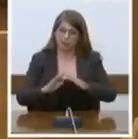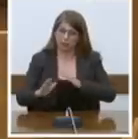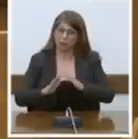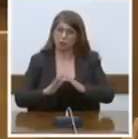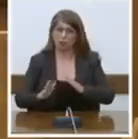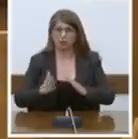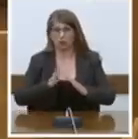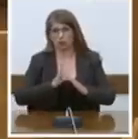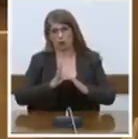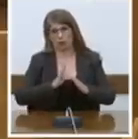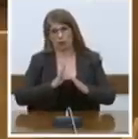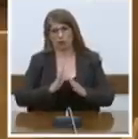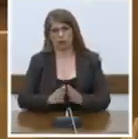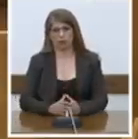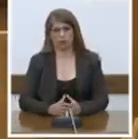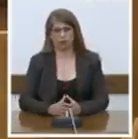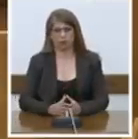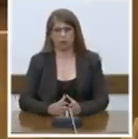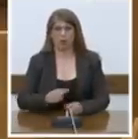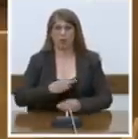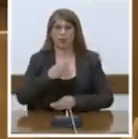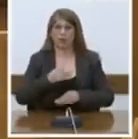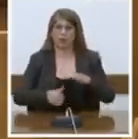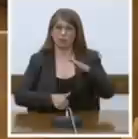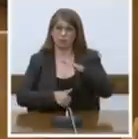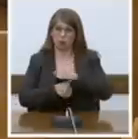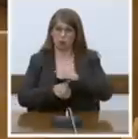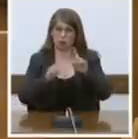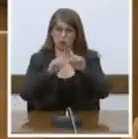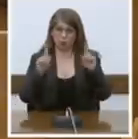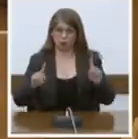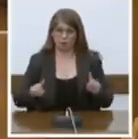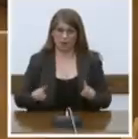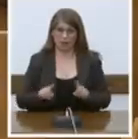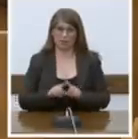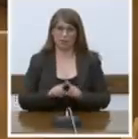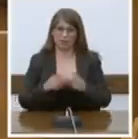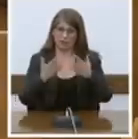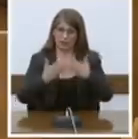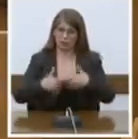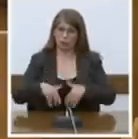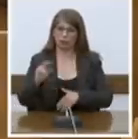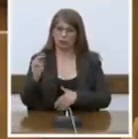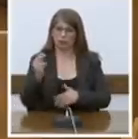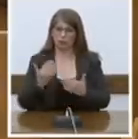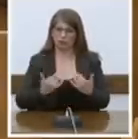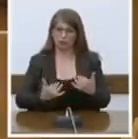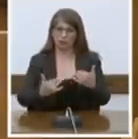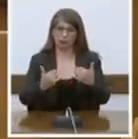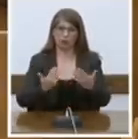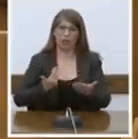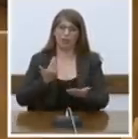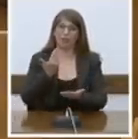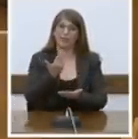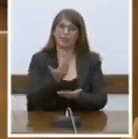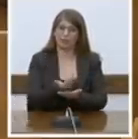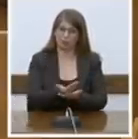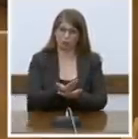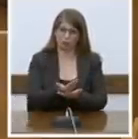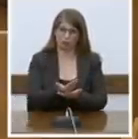μας. Κύριε Πρόεδρε, στο πλαίσιο της λειτουργίας της Βουλής θα ζητήσουμε